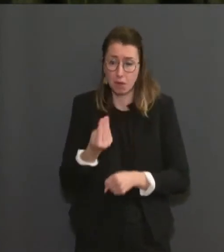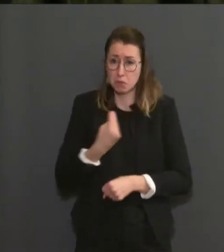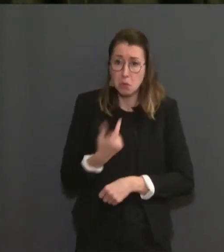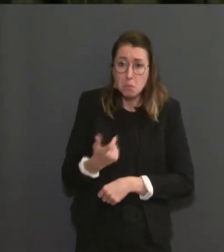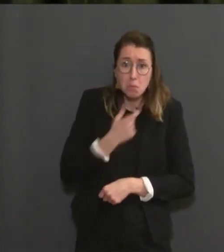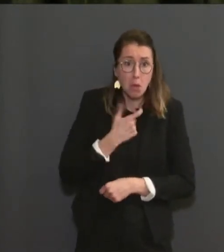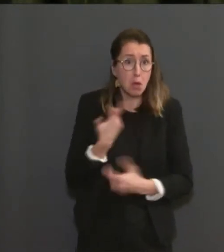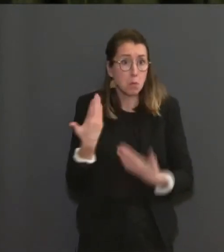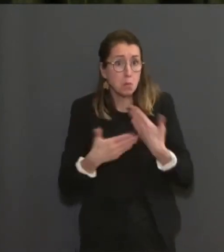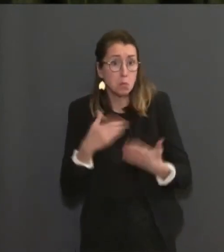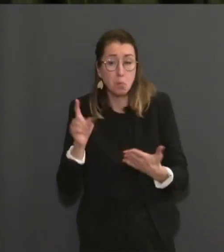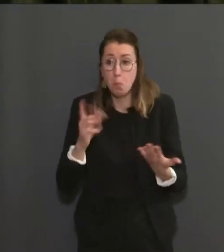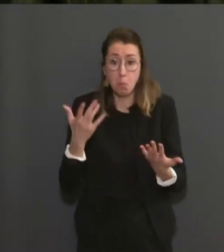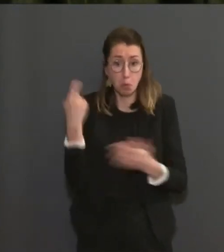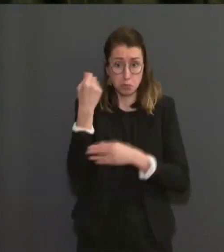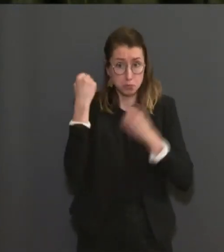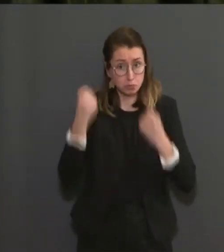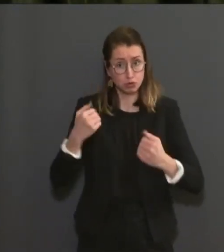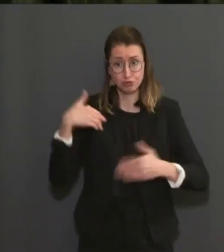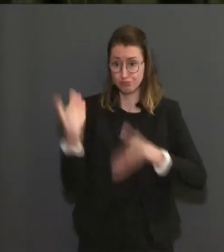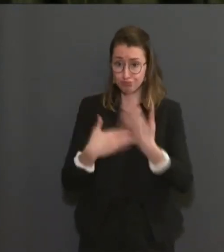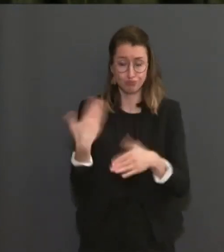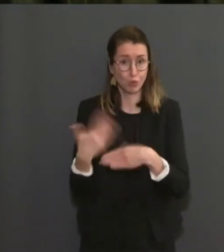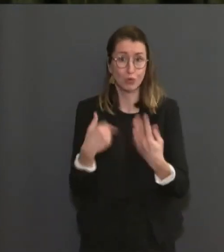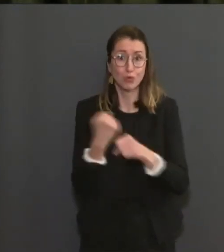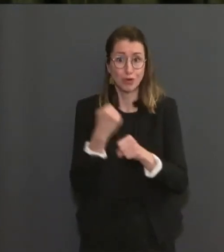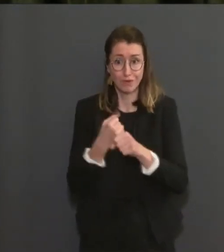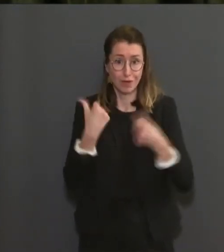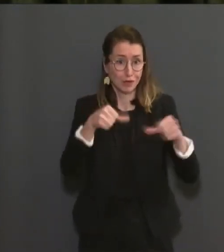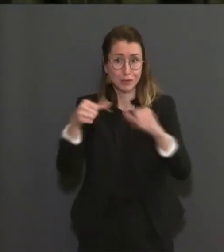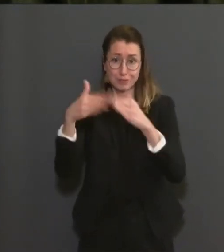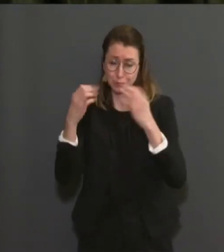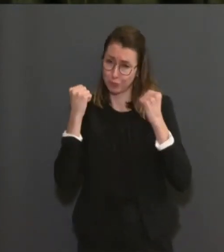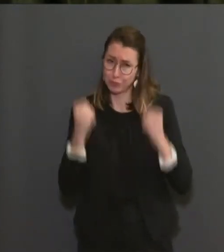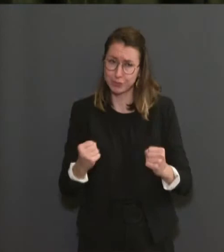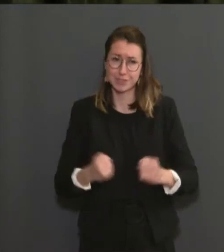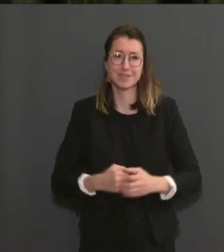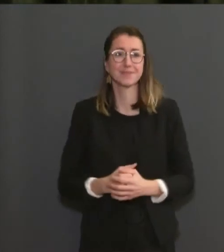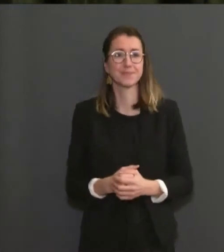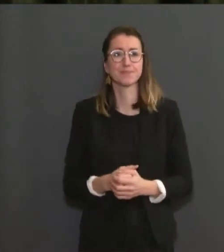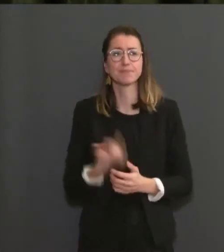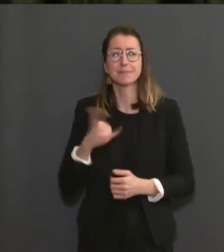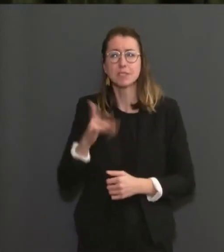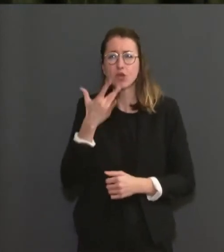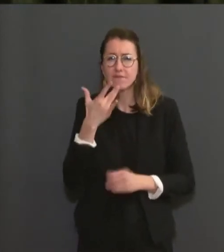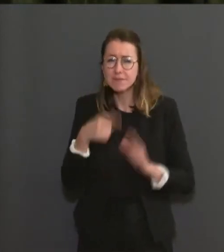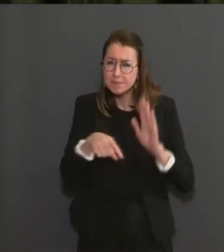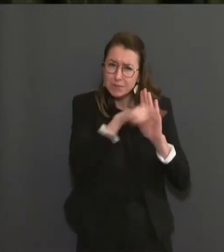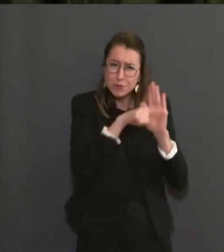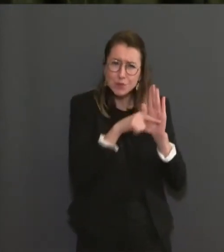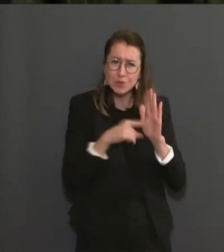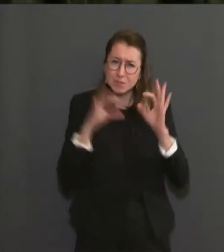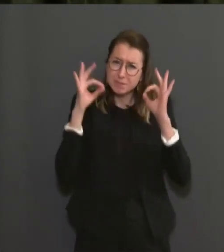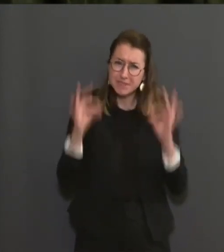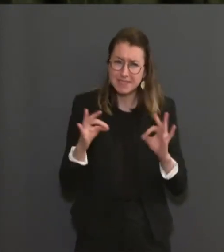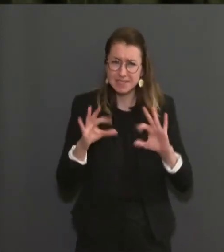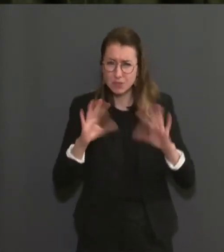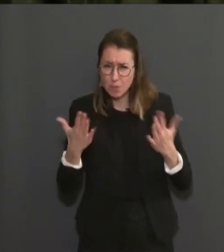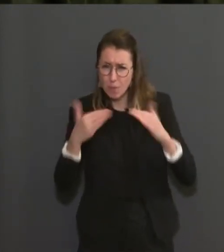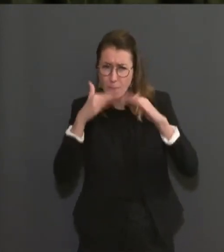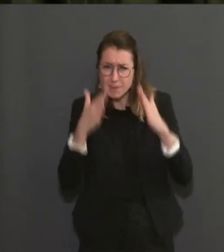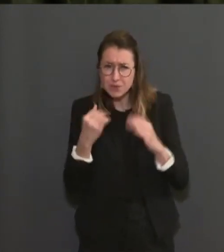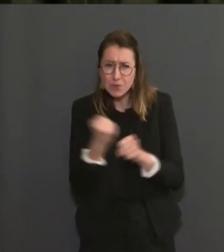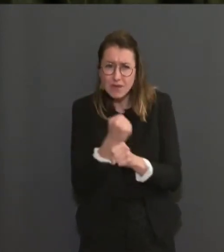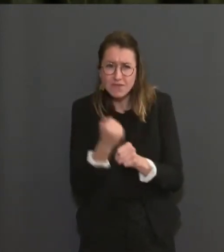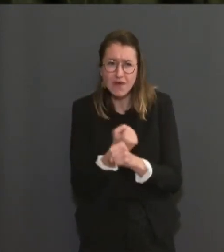règles applicables dans le monde du travail, que ce soit le télétravail ou que ce soit les règles applicables sur le lieu de travail, on vous conseille